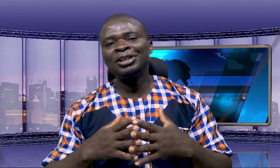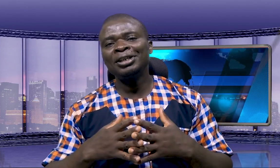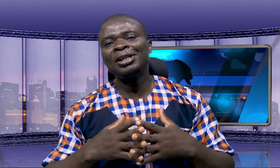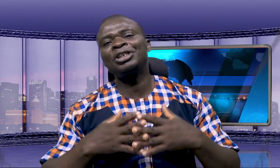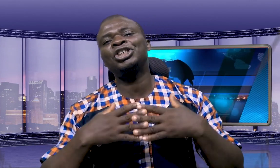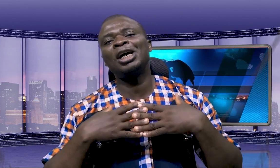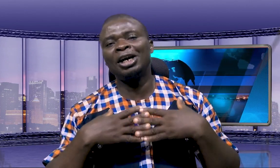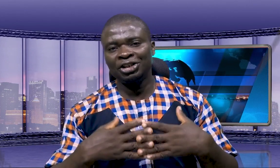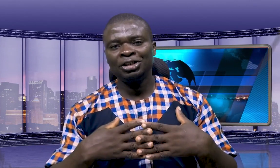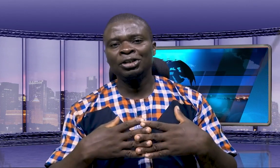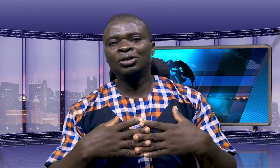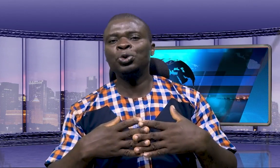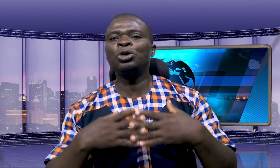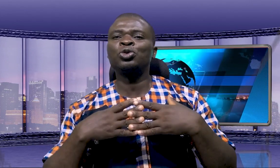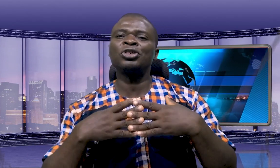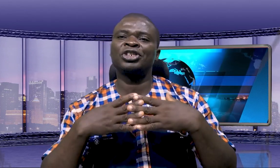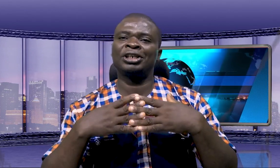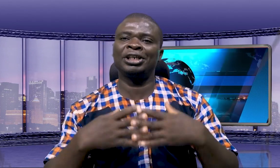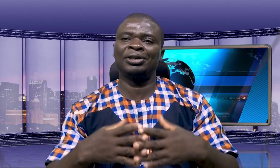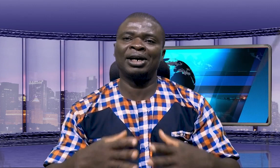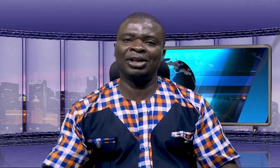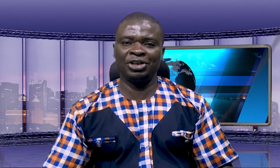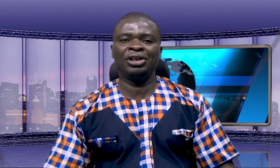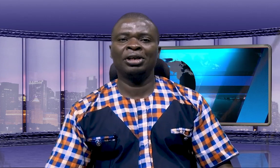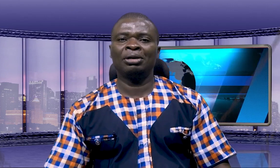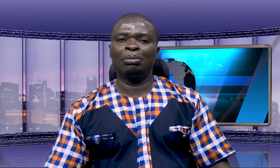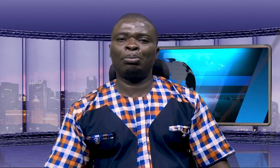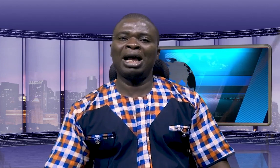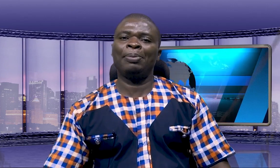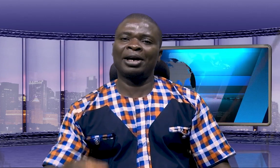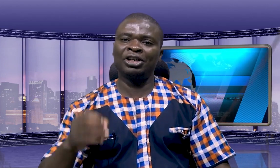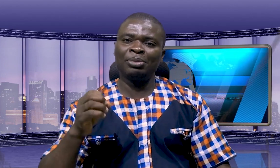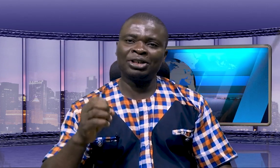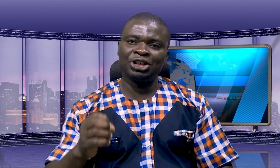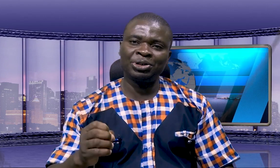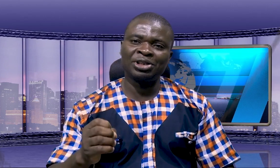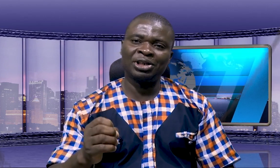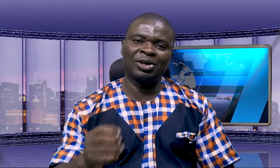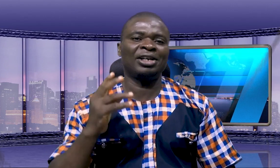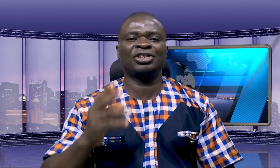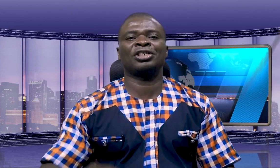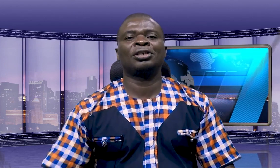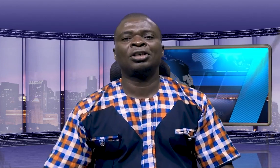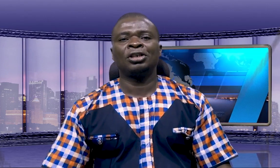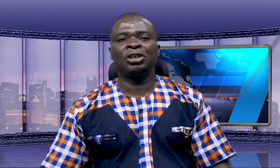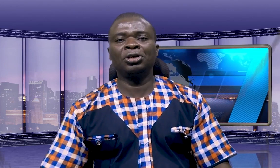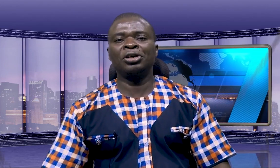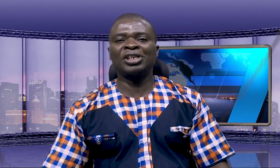na-emetụta anyị n'echiche anyị, n'otu o si dịrị anyị mgbe anyị bịara n'ime Jizọs